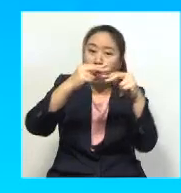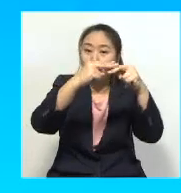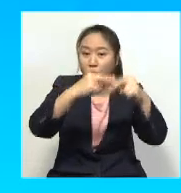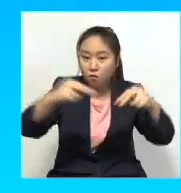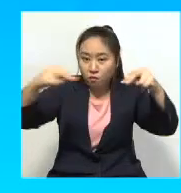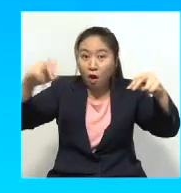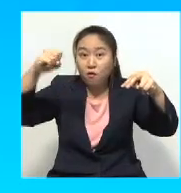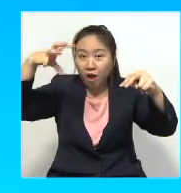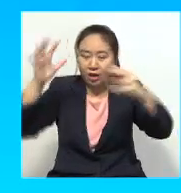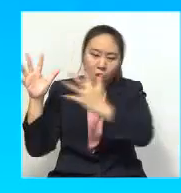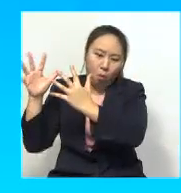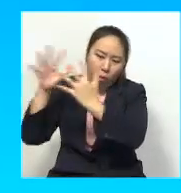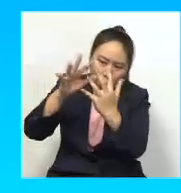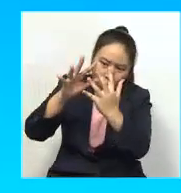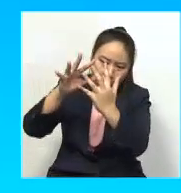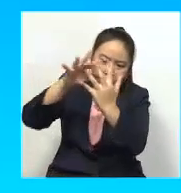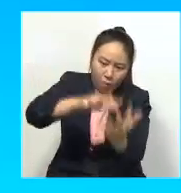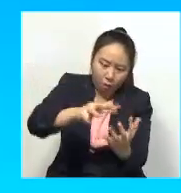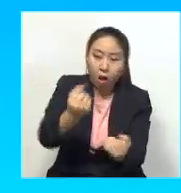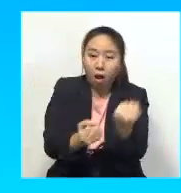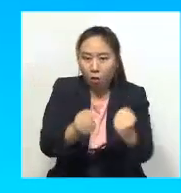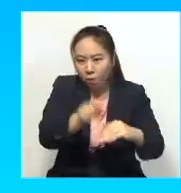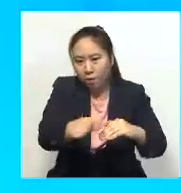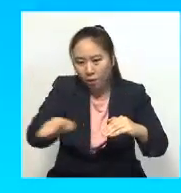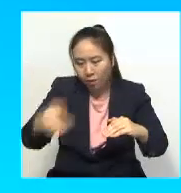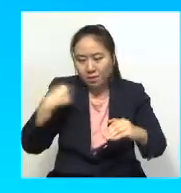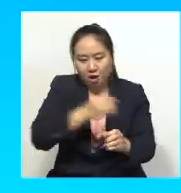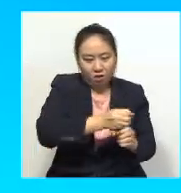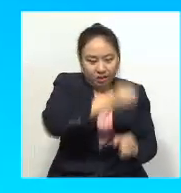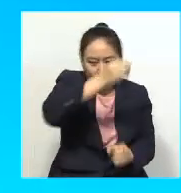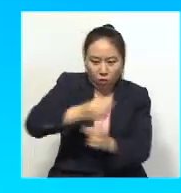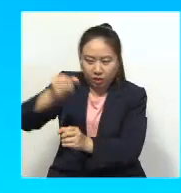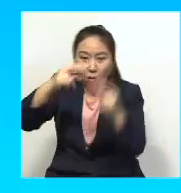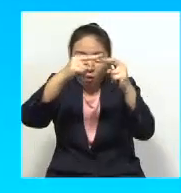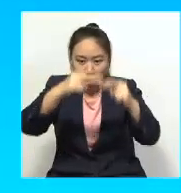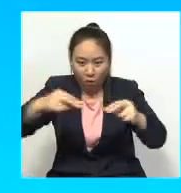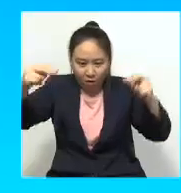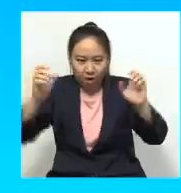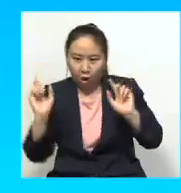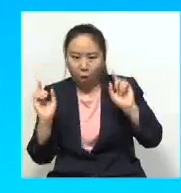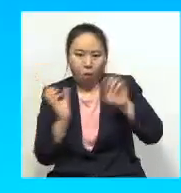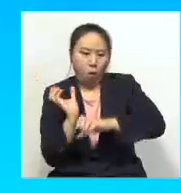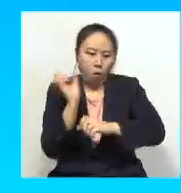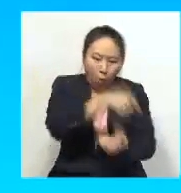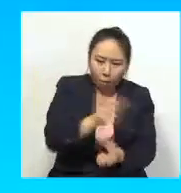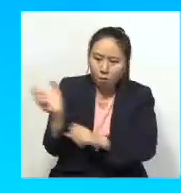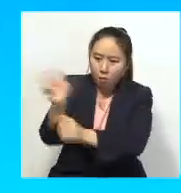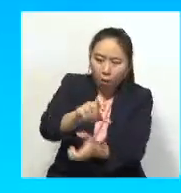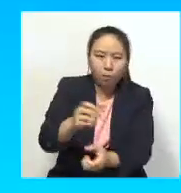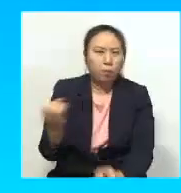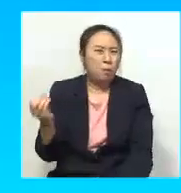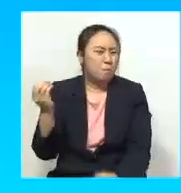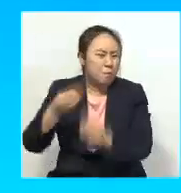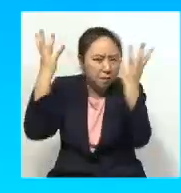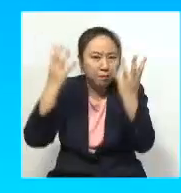ล้วก็ล้มมาทับรถยนต์ตามมาด้วยเสาไฟฟ้าล้มแล้วก็มีเสียงหม้อแปลงระเบิดขึ้นค่ะซึ่งเขาก็บอกว่าเขาตกใจมากส่วนอีกคนนึ